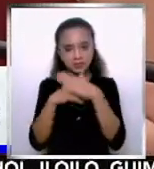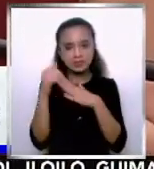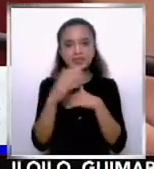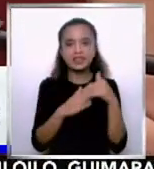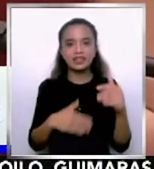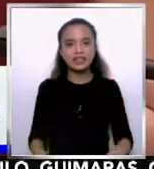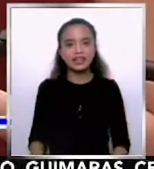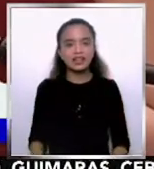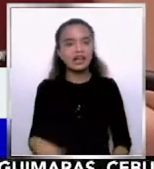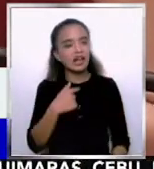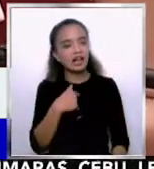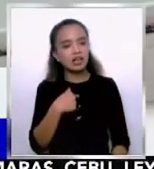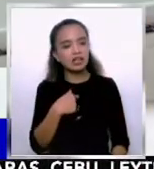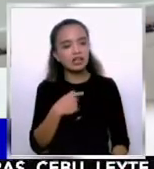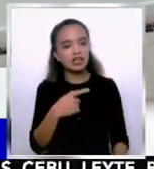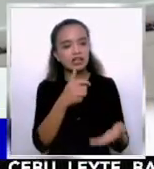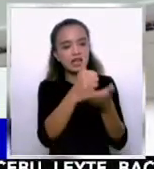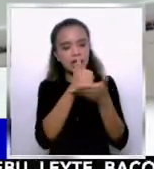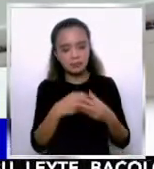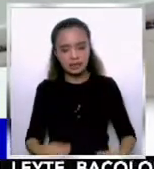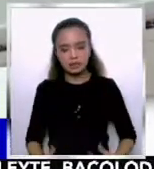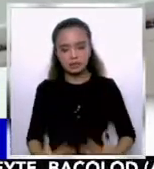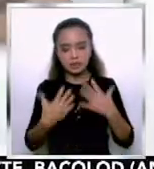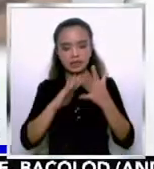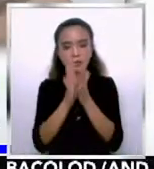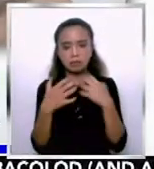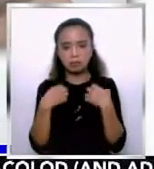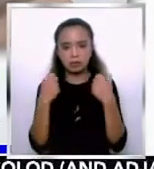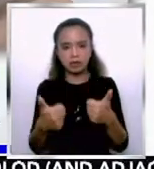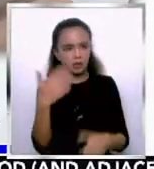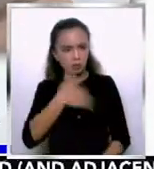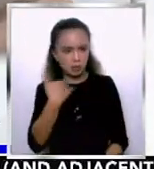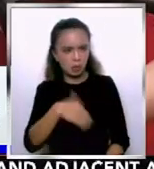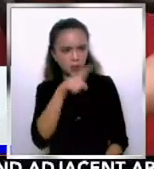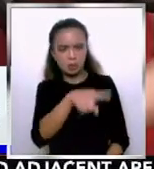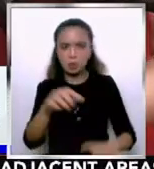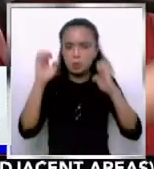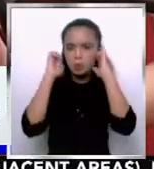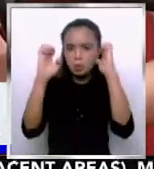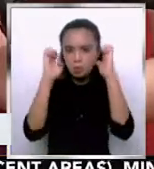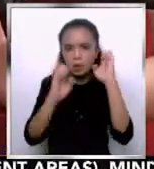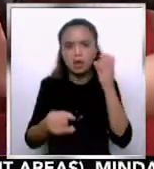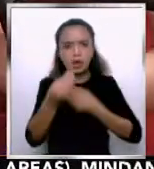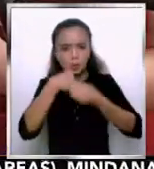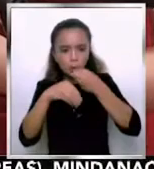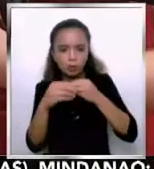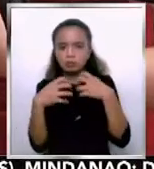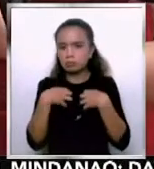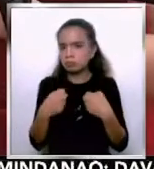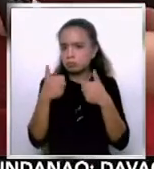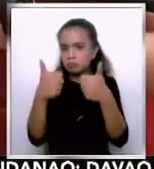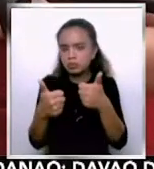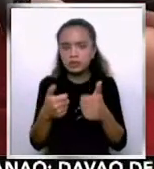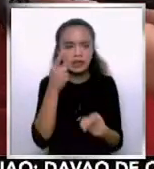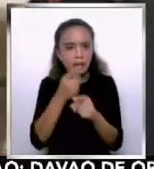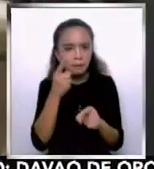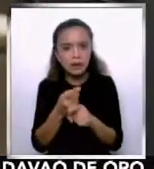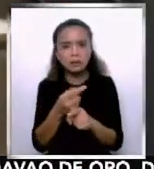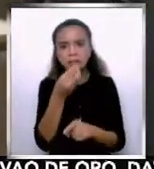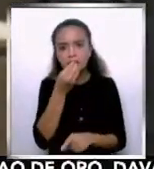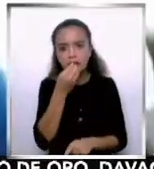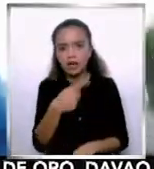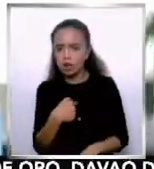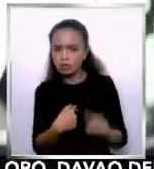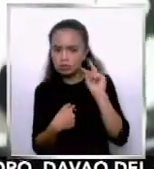me to be healthy. Because grabe, ang sipag niya mag-workout. He really eats healthy. He eats right. And kapag nakakita ko kung paano